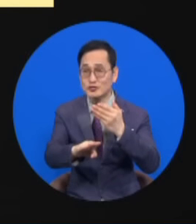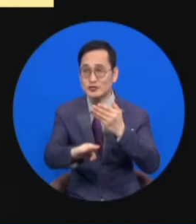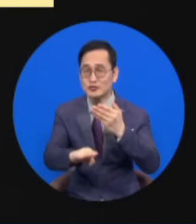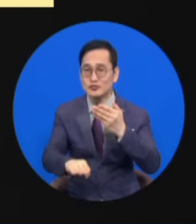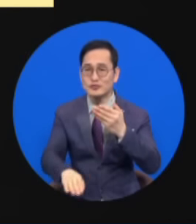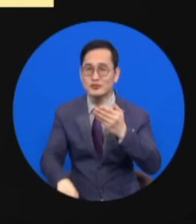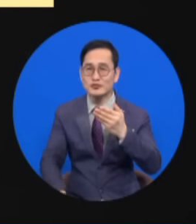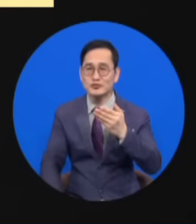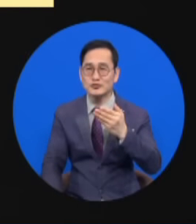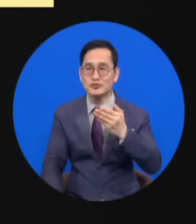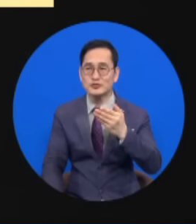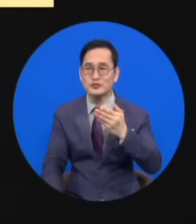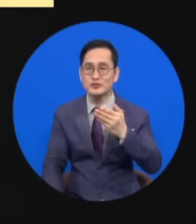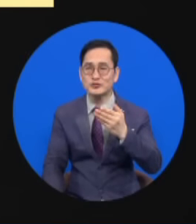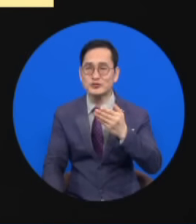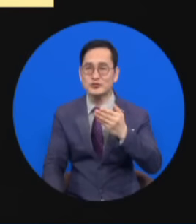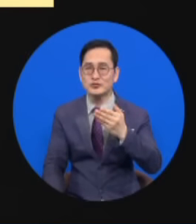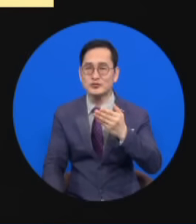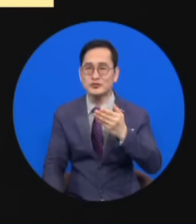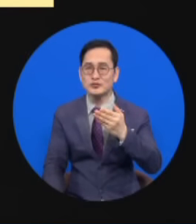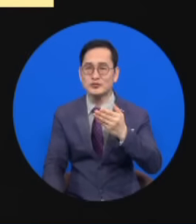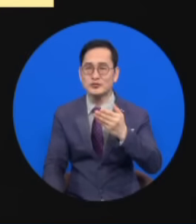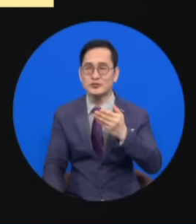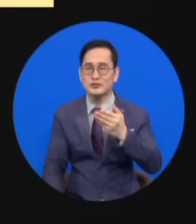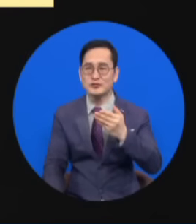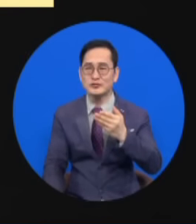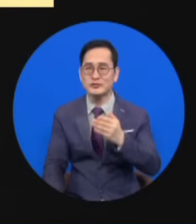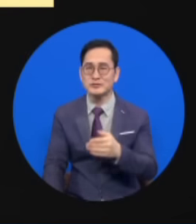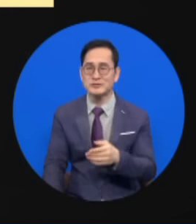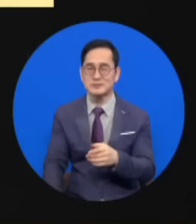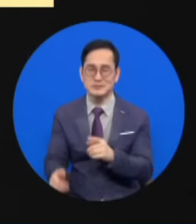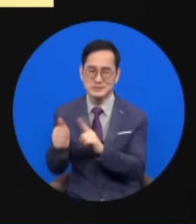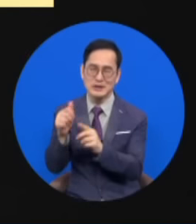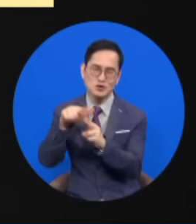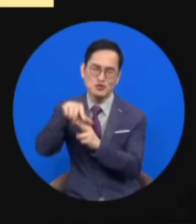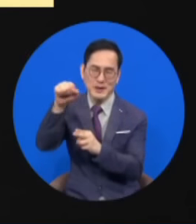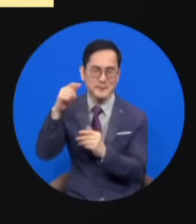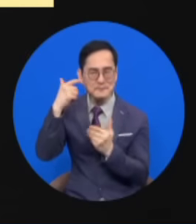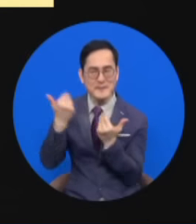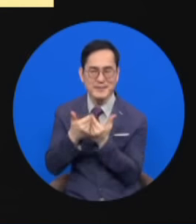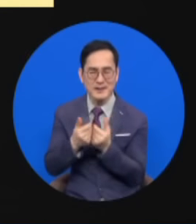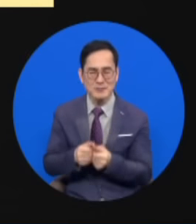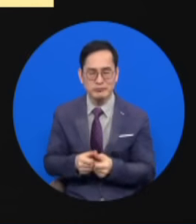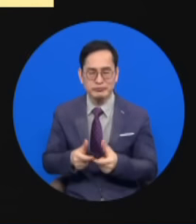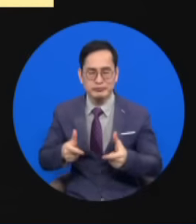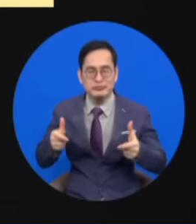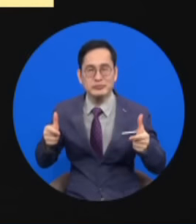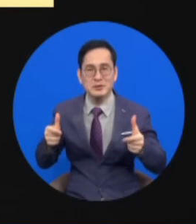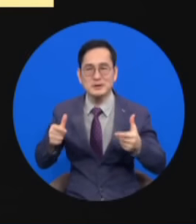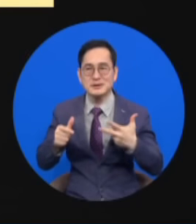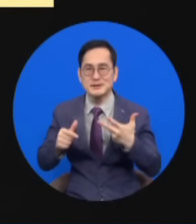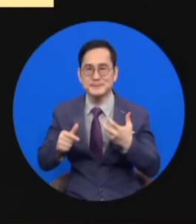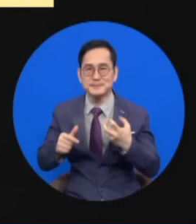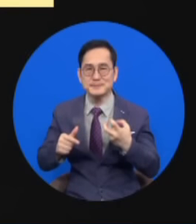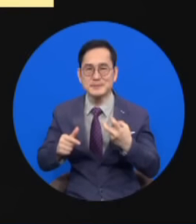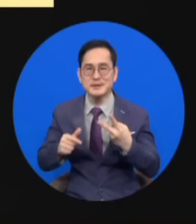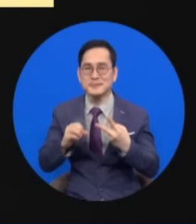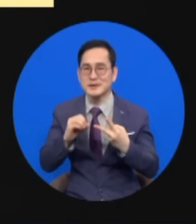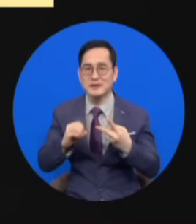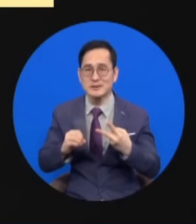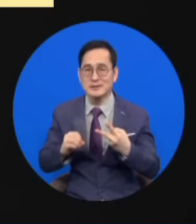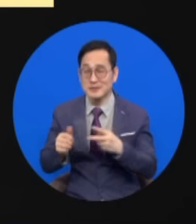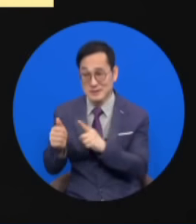바이든 대선 출마에 대한 반대 여론이 72%로 토론회 이후에 급증을 했습니다. 자, 바이든 후보와